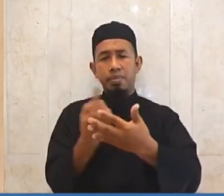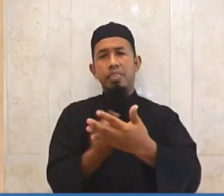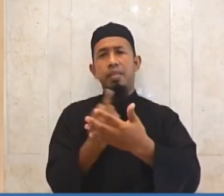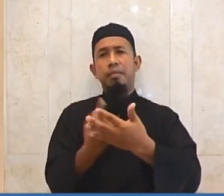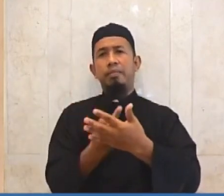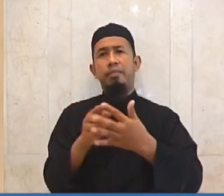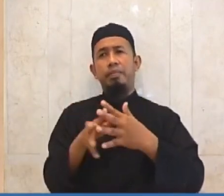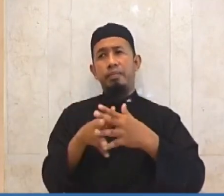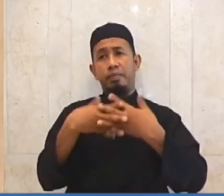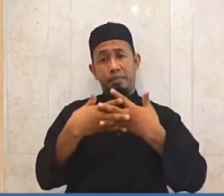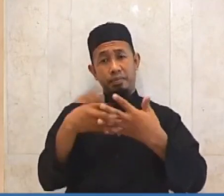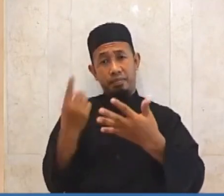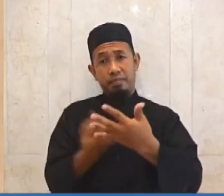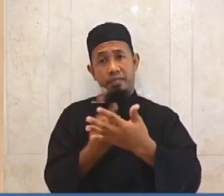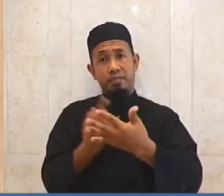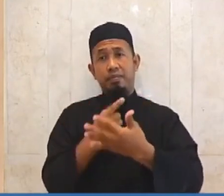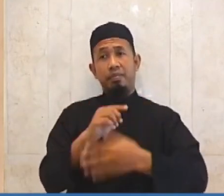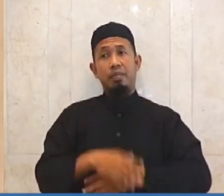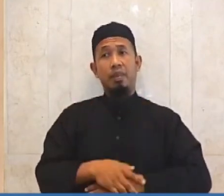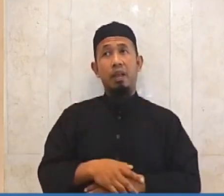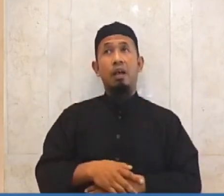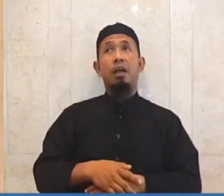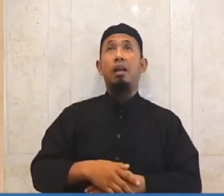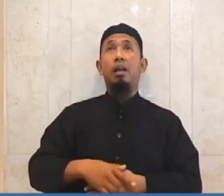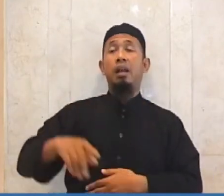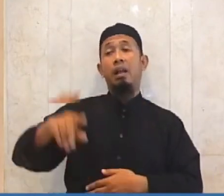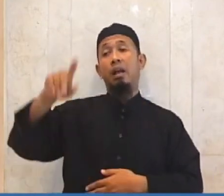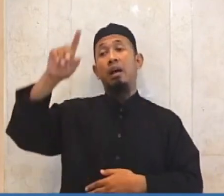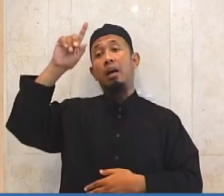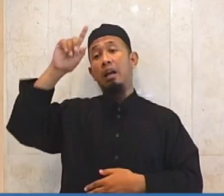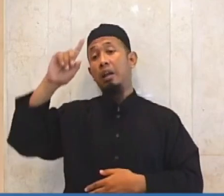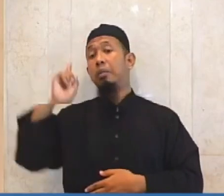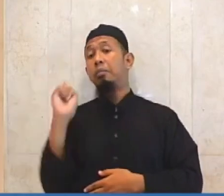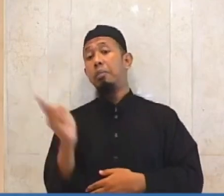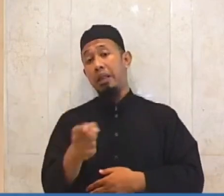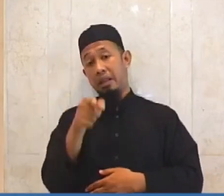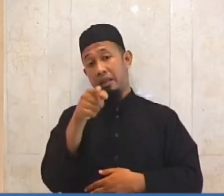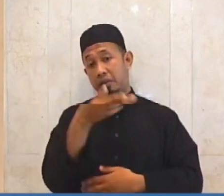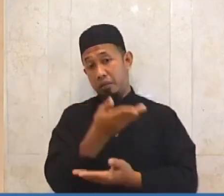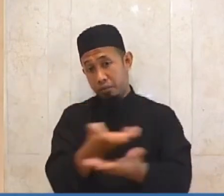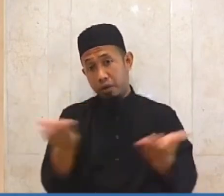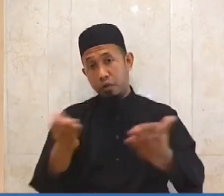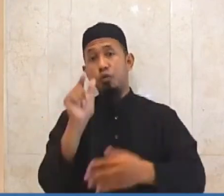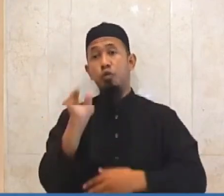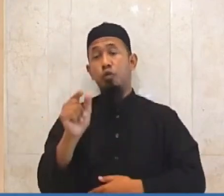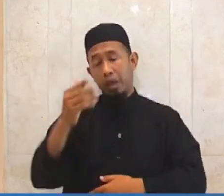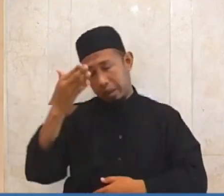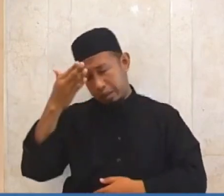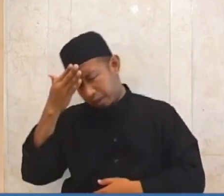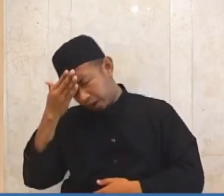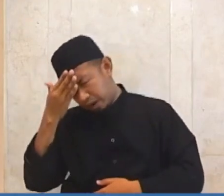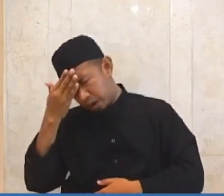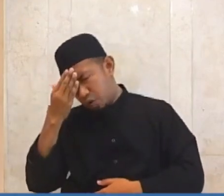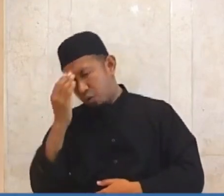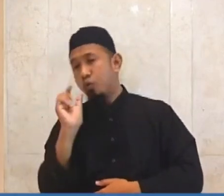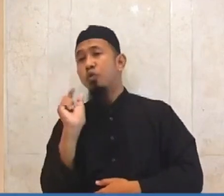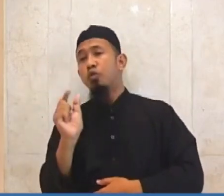Dan tidaklah mereka itu diperintahkan untuk mengabdi untuk beribadah kecuali dengan keikhlasan